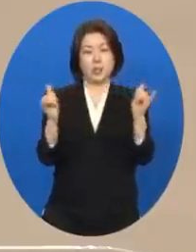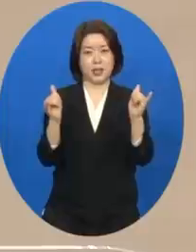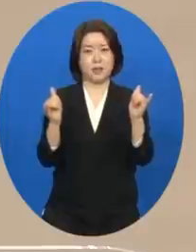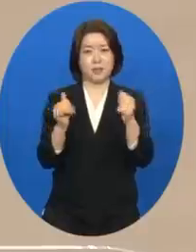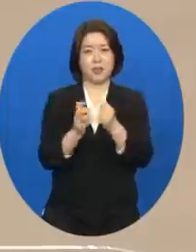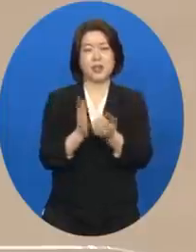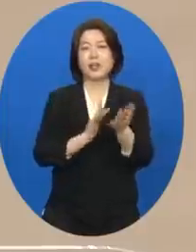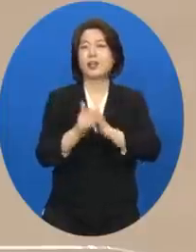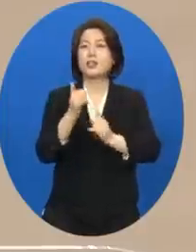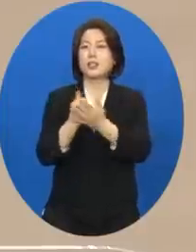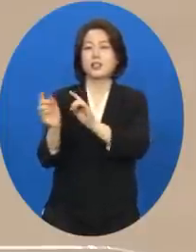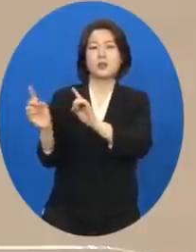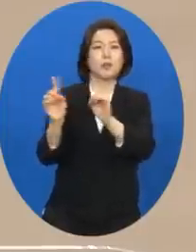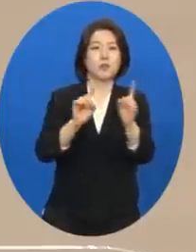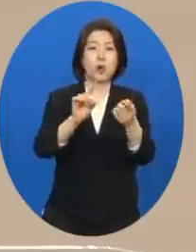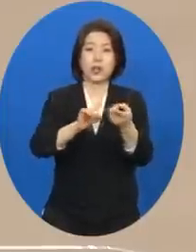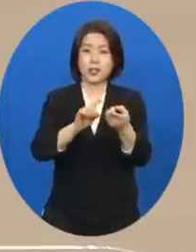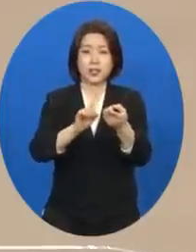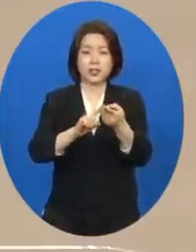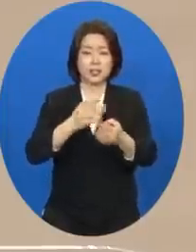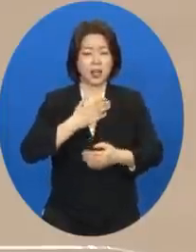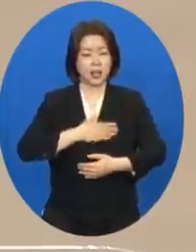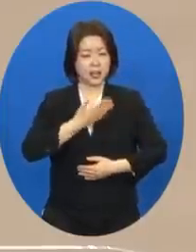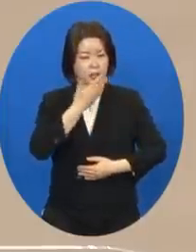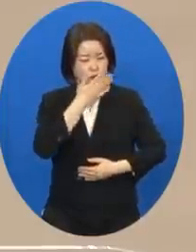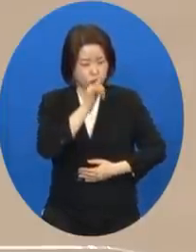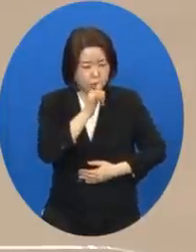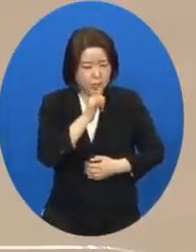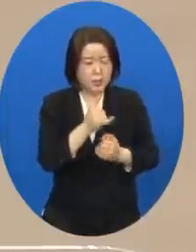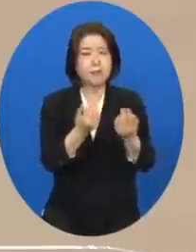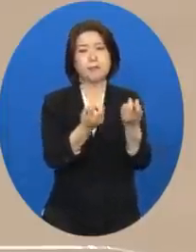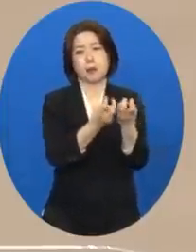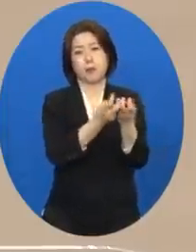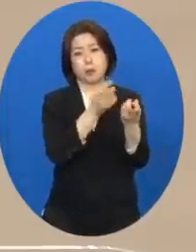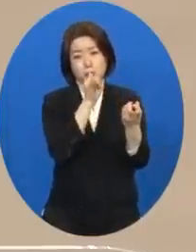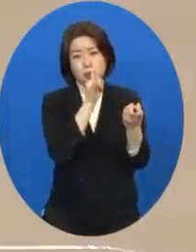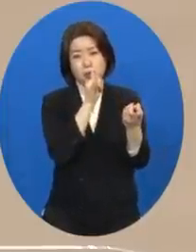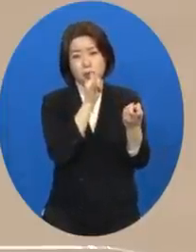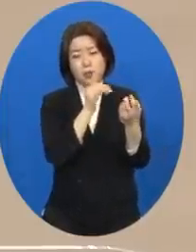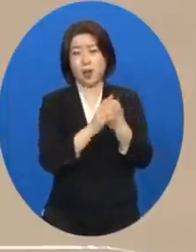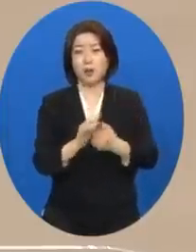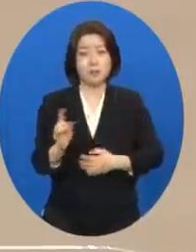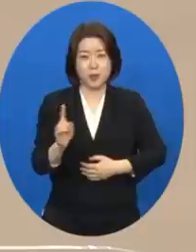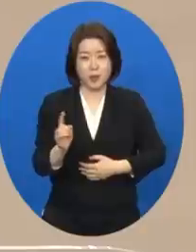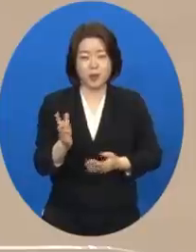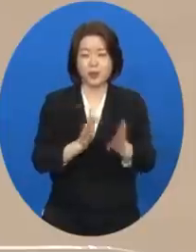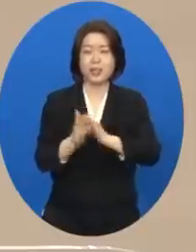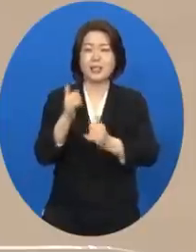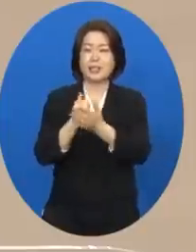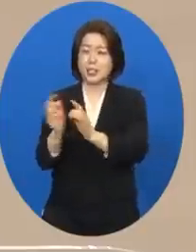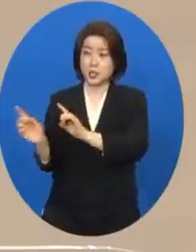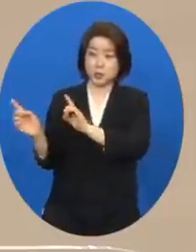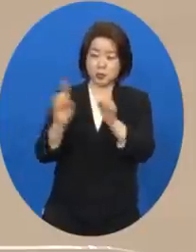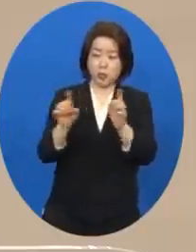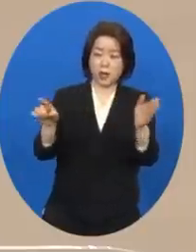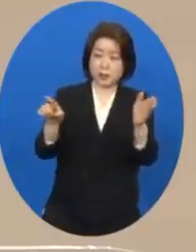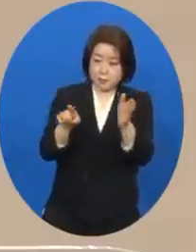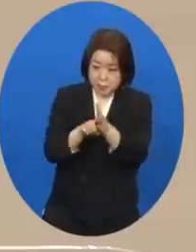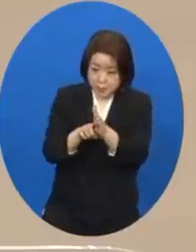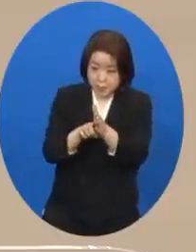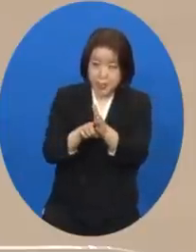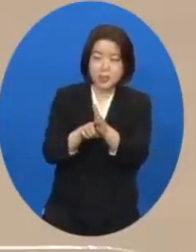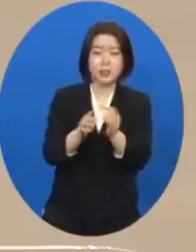예수님의 부활에 대하여 알 수 있는 길이 있는데 바로 예수님의 부활을 믿는 성도들과